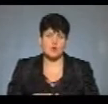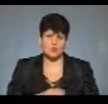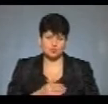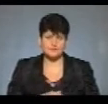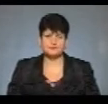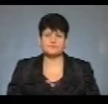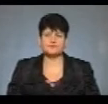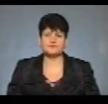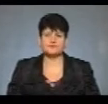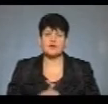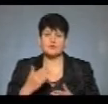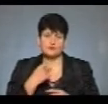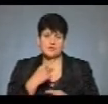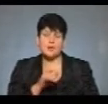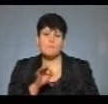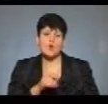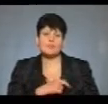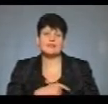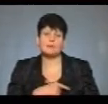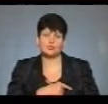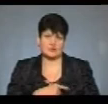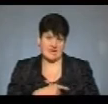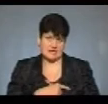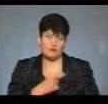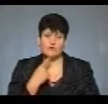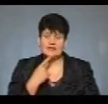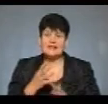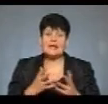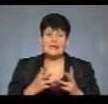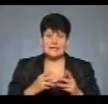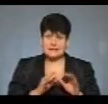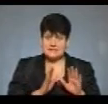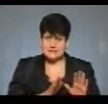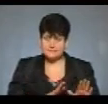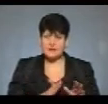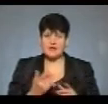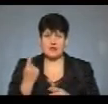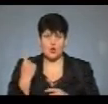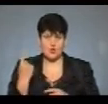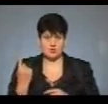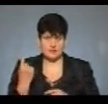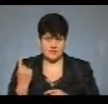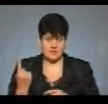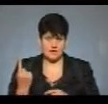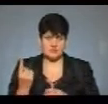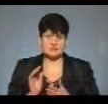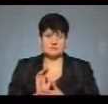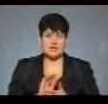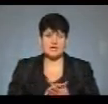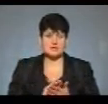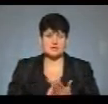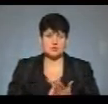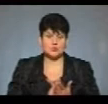говоримо про депутатів, так, ми почули про кількість депутатів, але одна з прес-служб